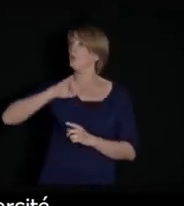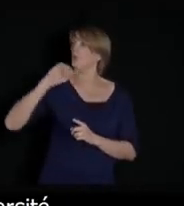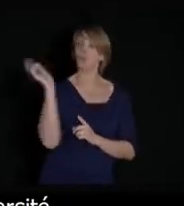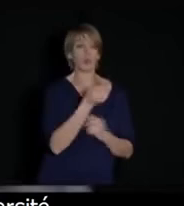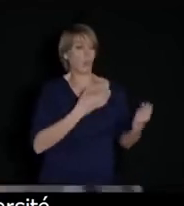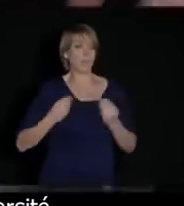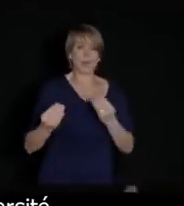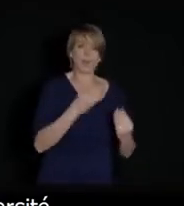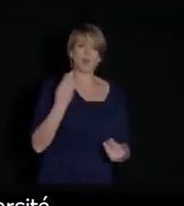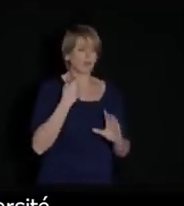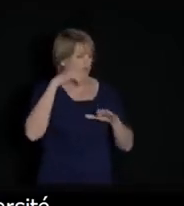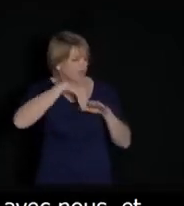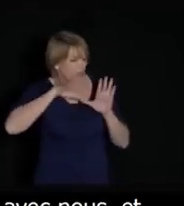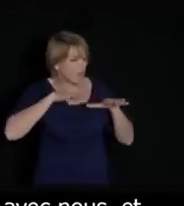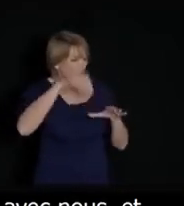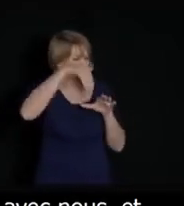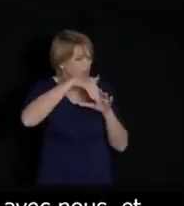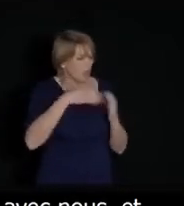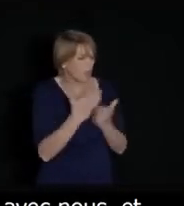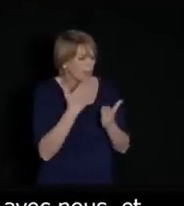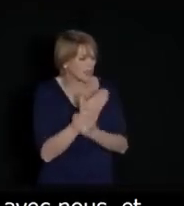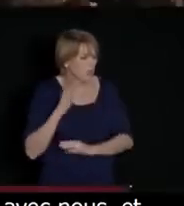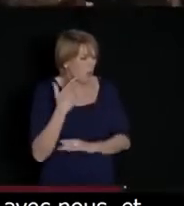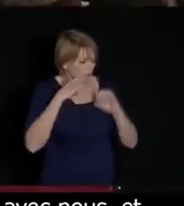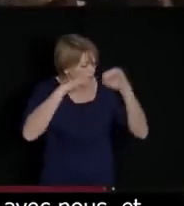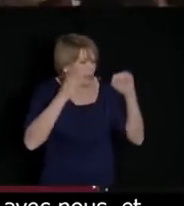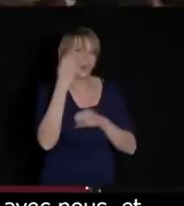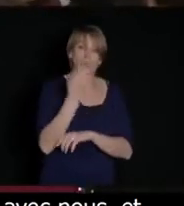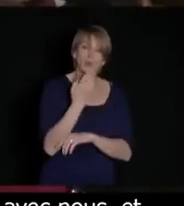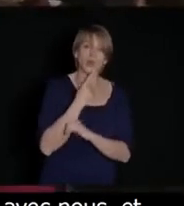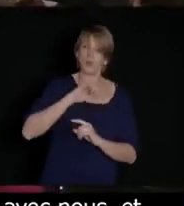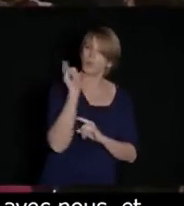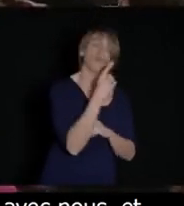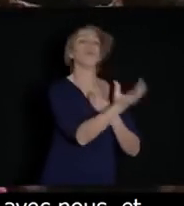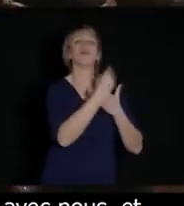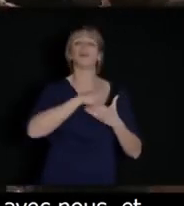à la mer, parce que tous les peuples du monde ont besoin de comprendre ce qui s'y passe pour qu'ils s'en sentent tous correspondants.